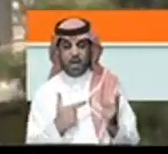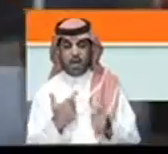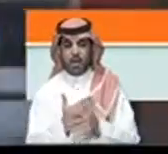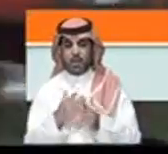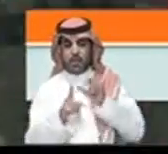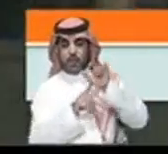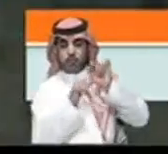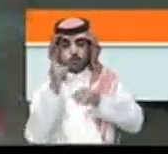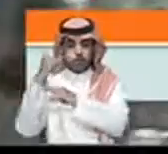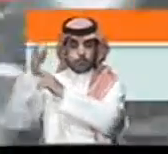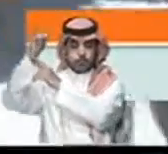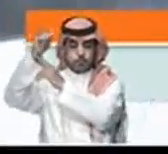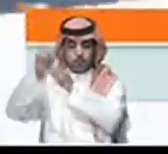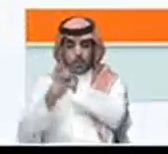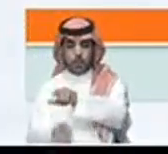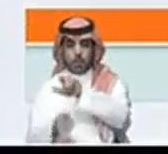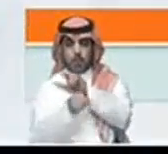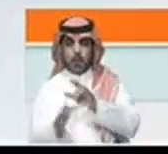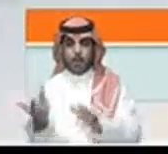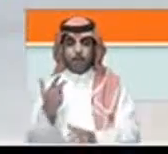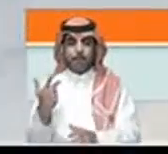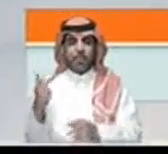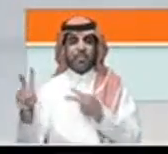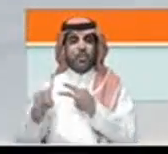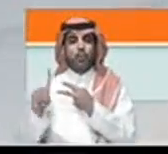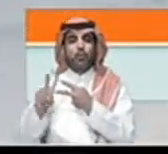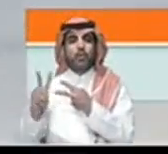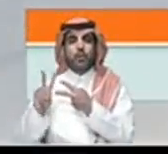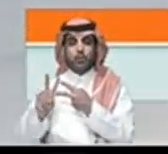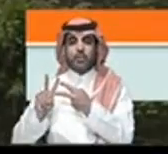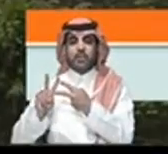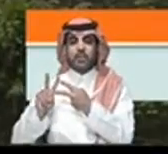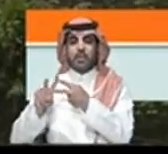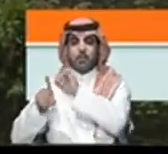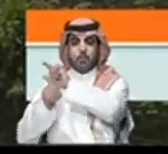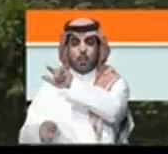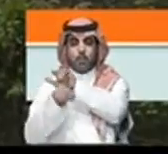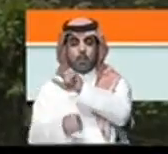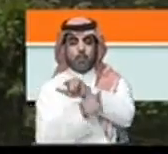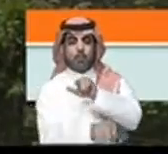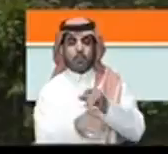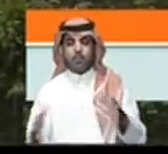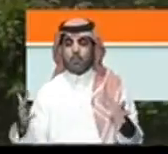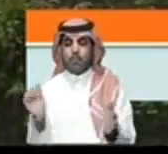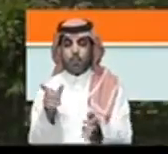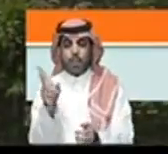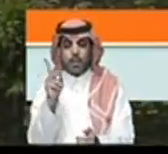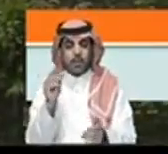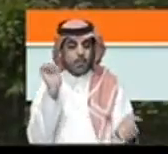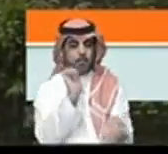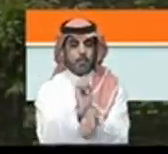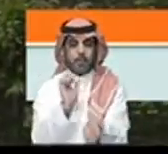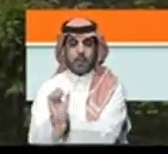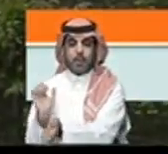نفذا اثنتين وعشرين غاره جويه لدعم القوات البريه التي تمكنت من اعتقال اكثر من عشرين شخصا